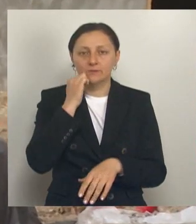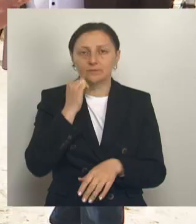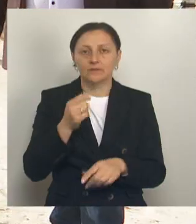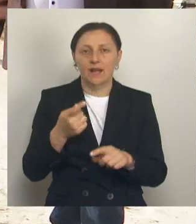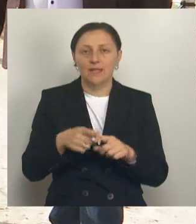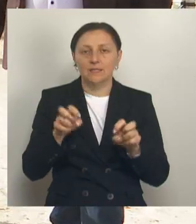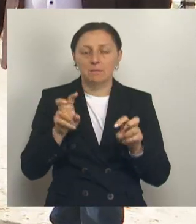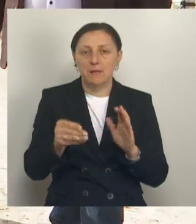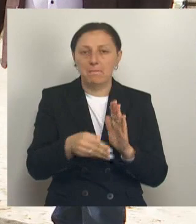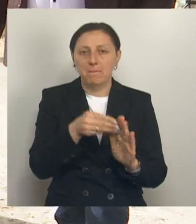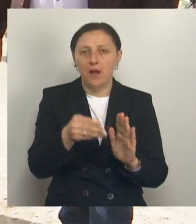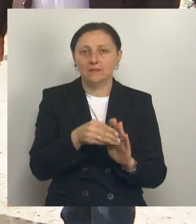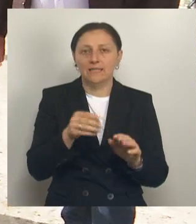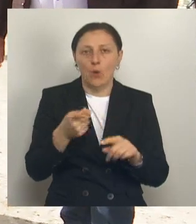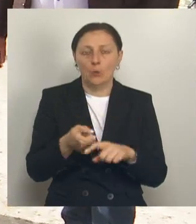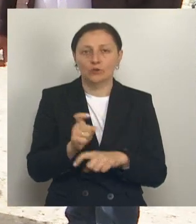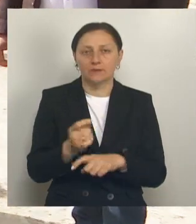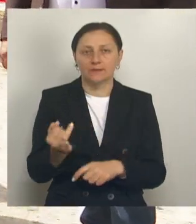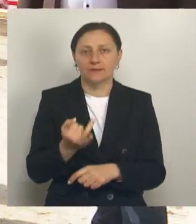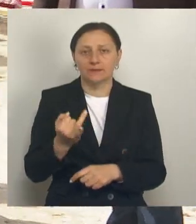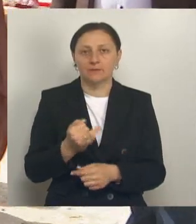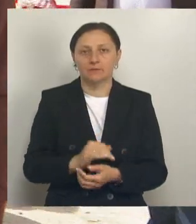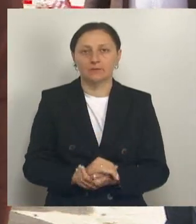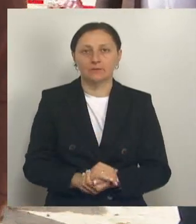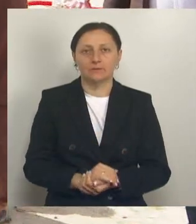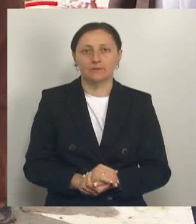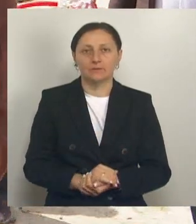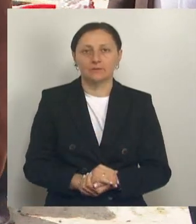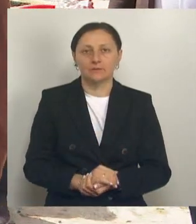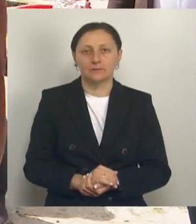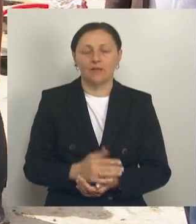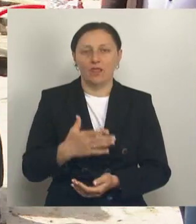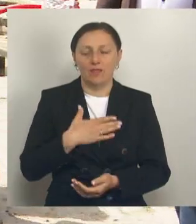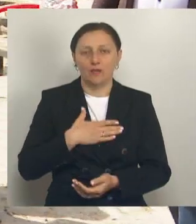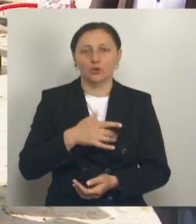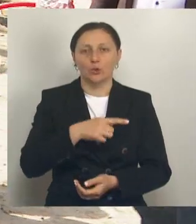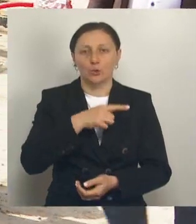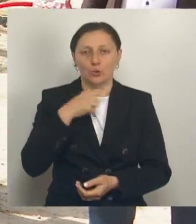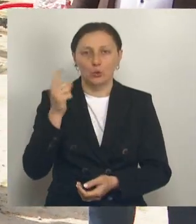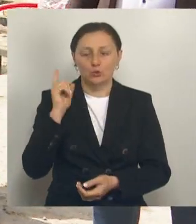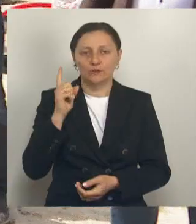мазанки такие будут очень интересные наш русский